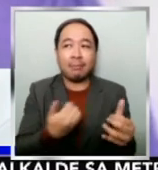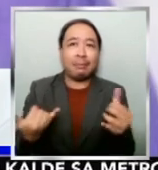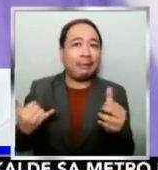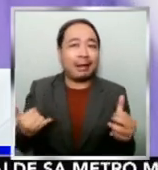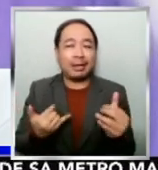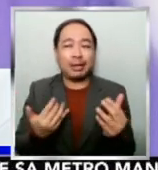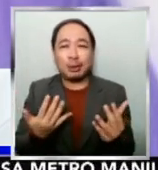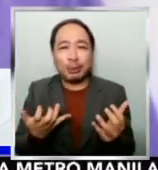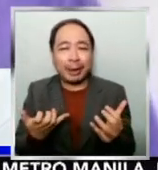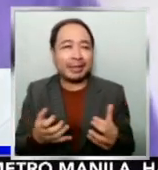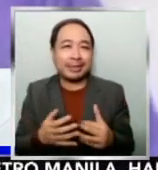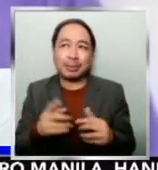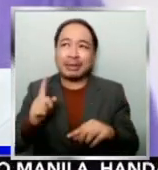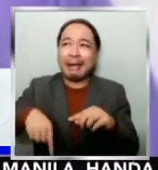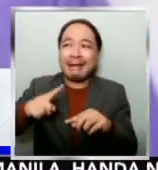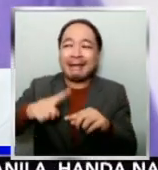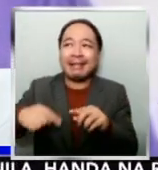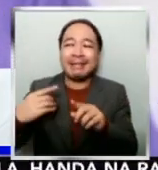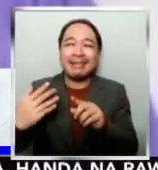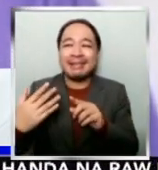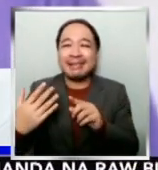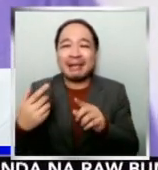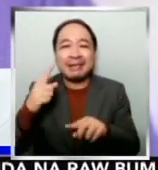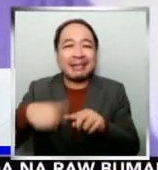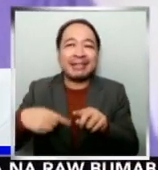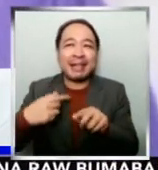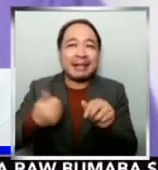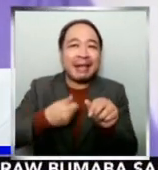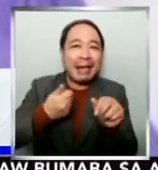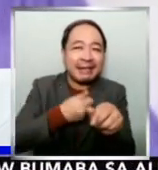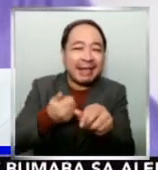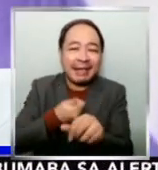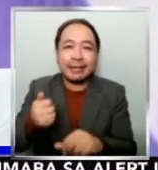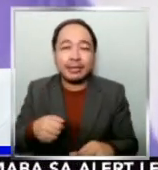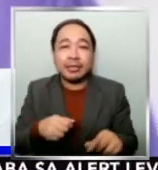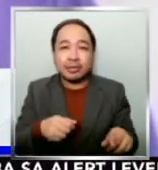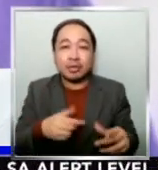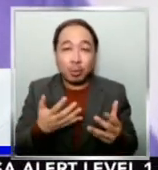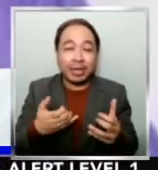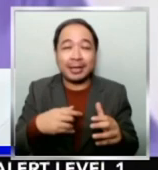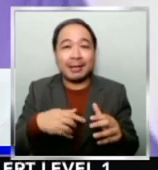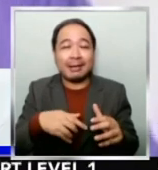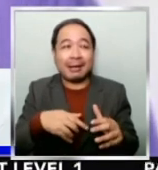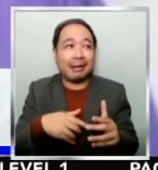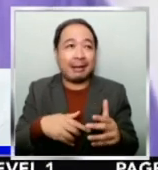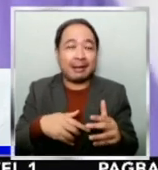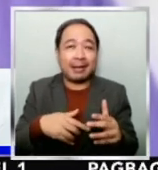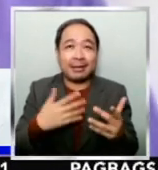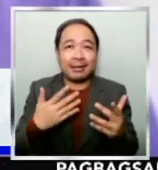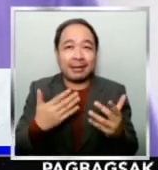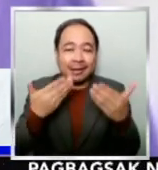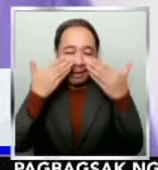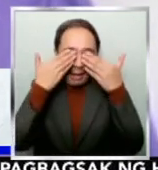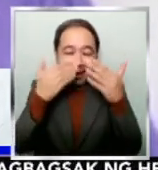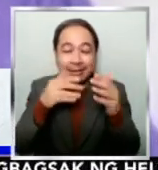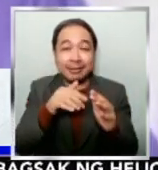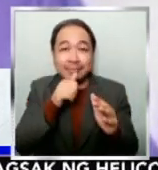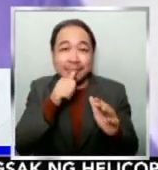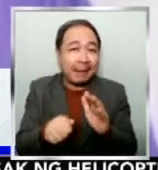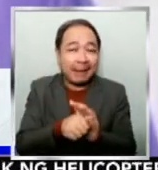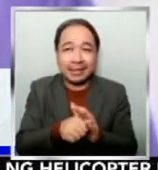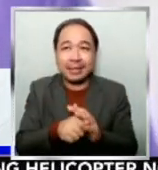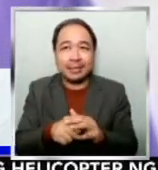Tapos, okay, let's play hide and seek. I'll count 1 to 10, you hide, and I'll look for you. Kailangan makikipagtaguan